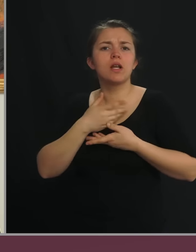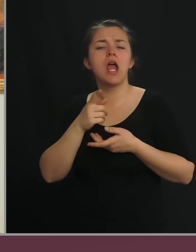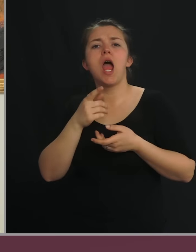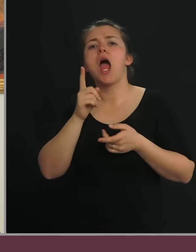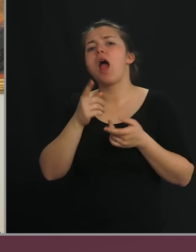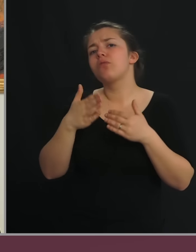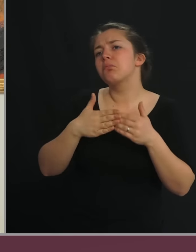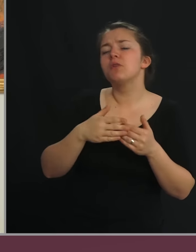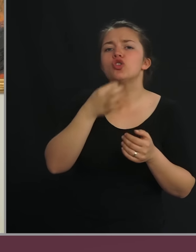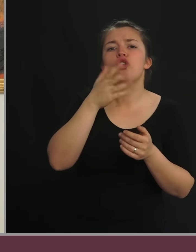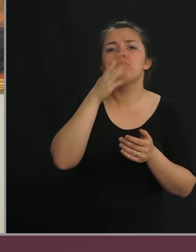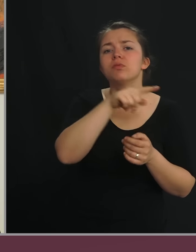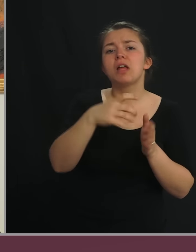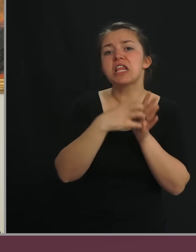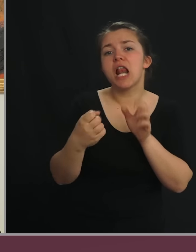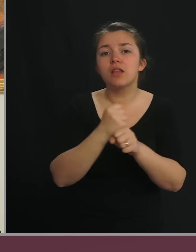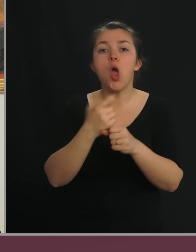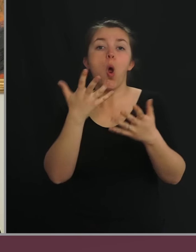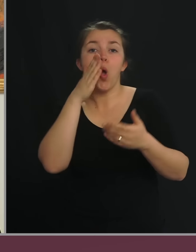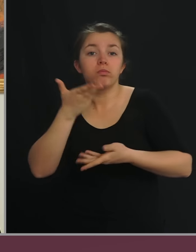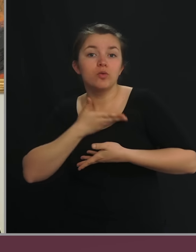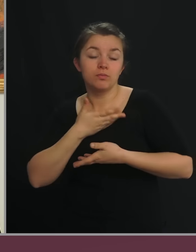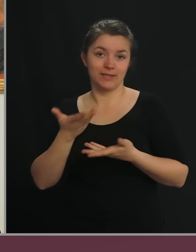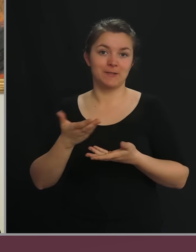prejeli, kakšen bi bil, če bi dalj delali.